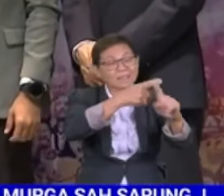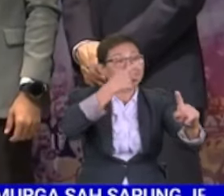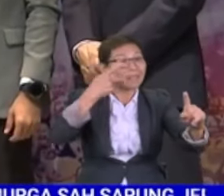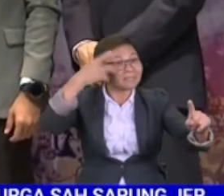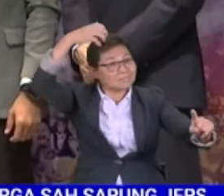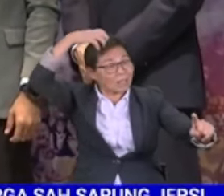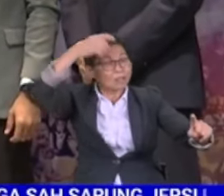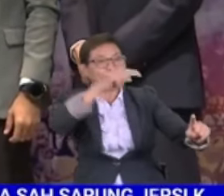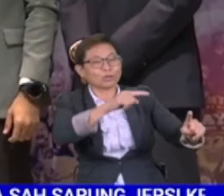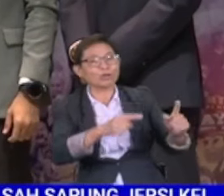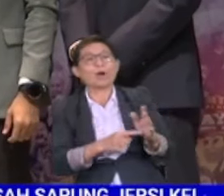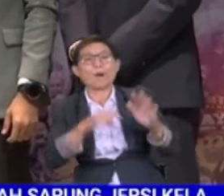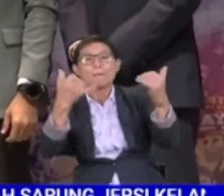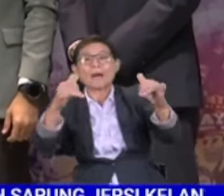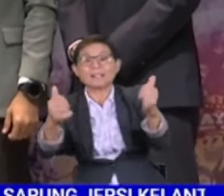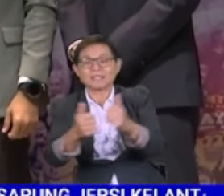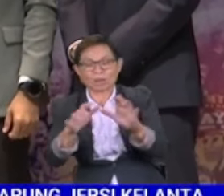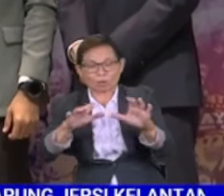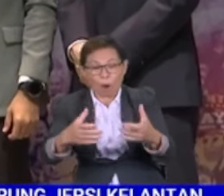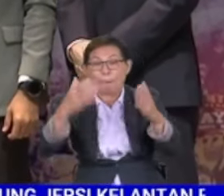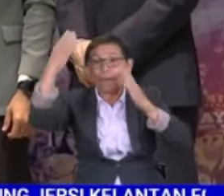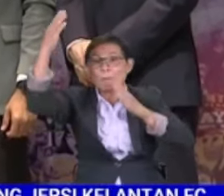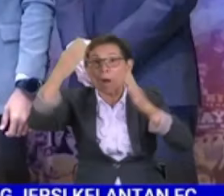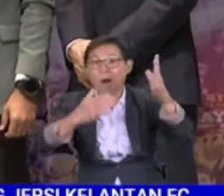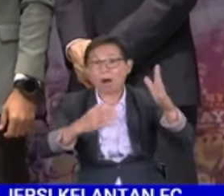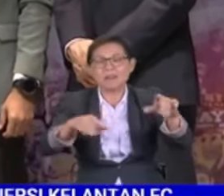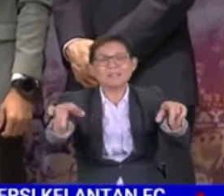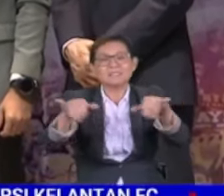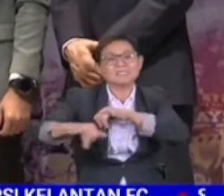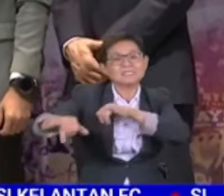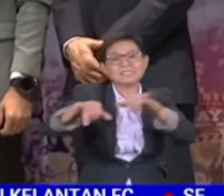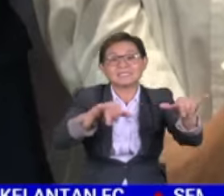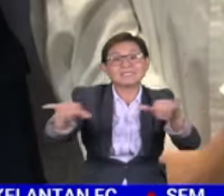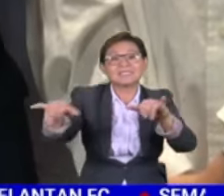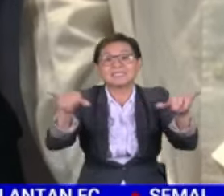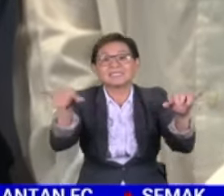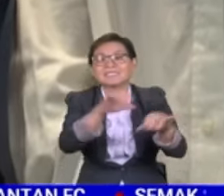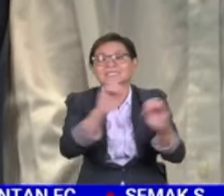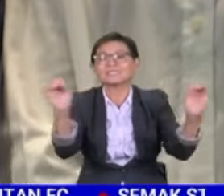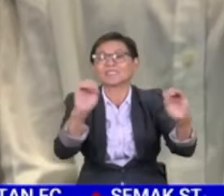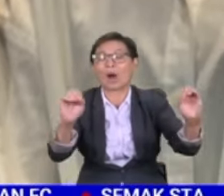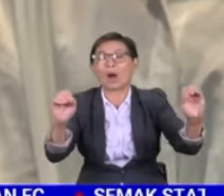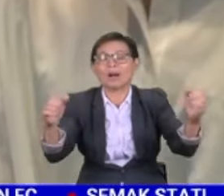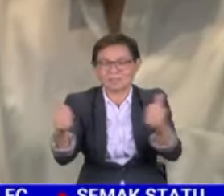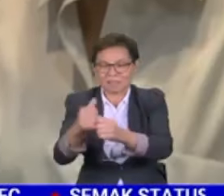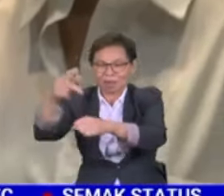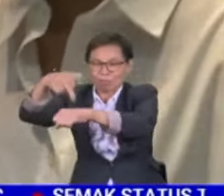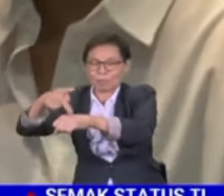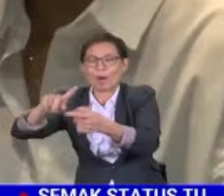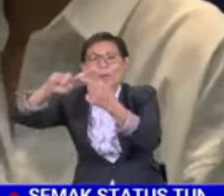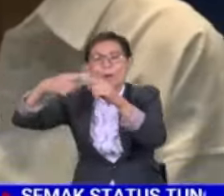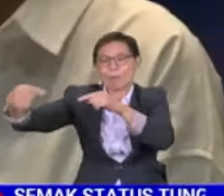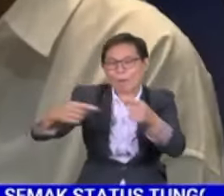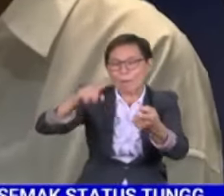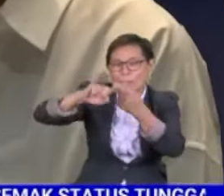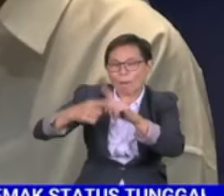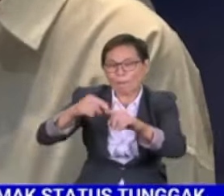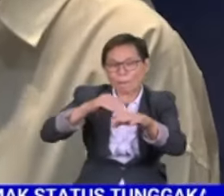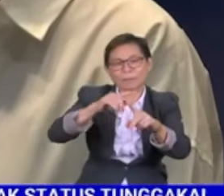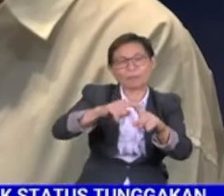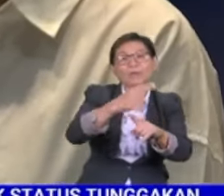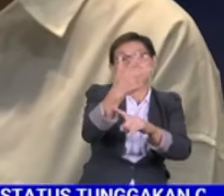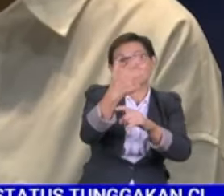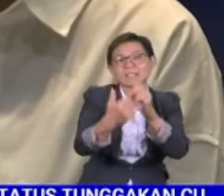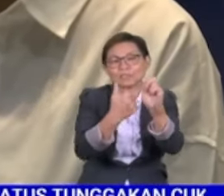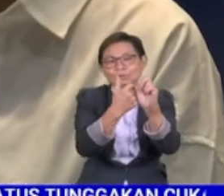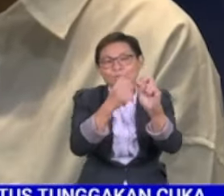itu membuat penampilan bersama skuad kebangsaan ialah ketika seri tanpa jaringan dengan Filipina dalam aksi persahabatan pada Mac